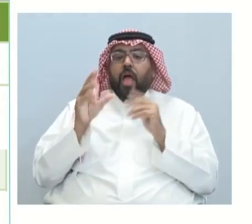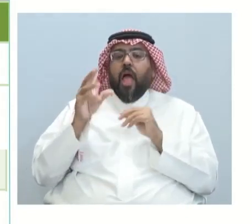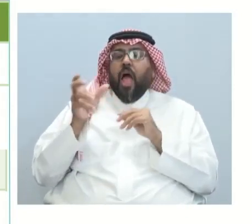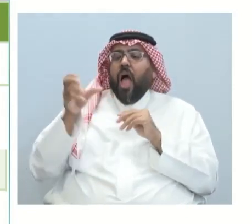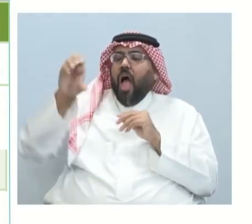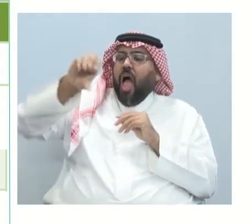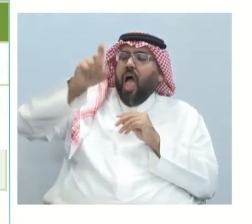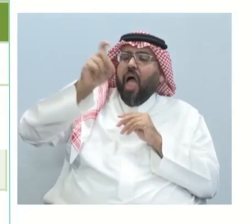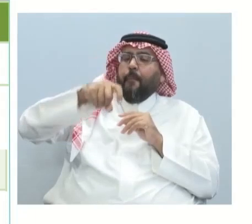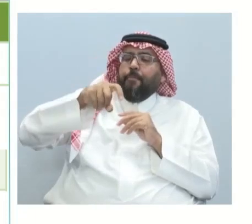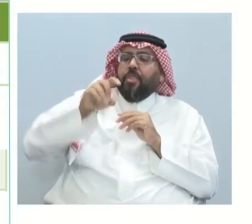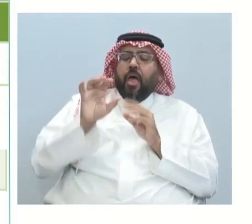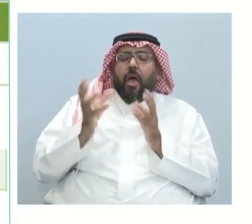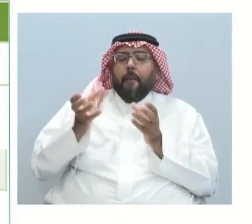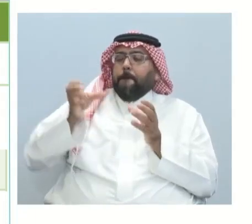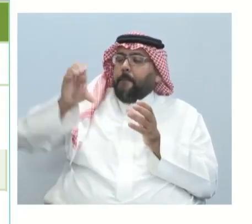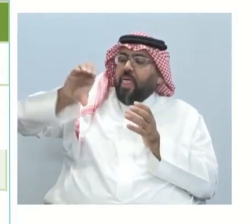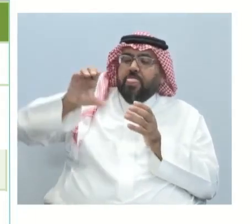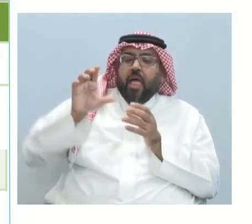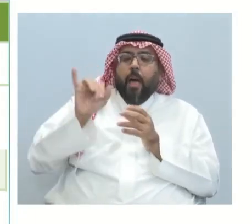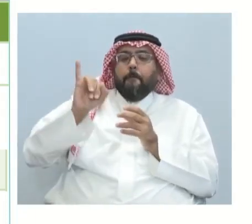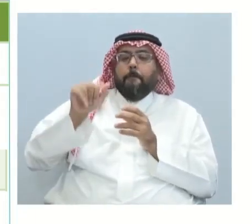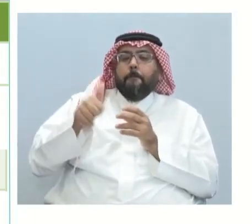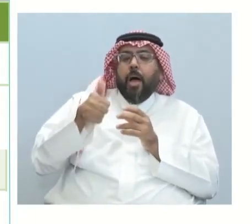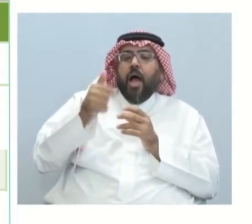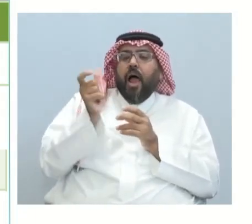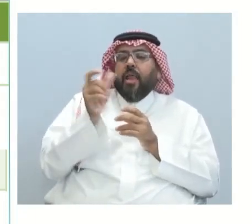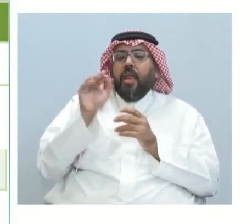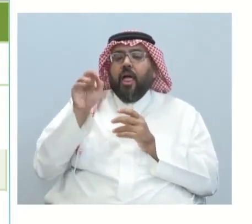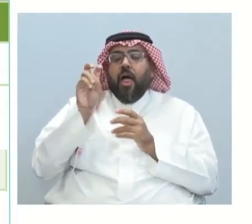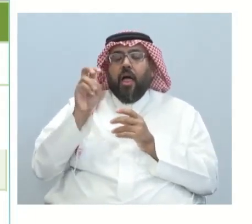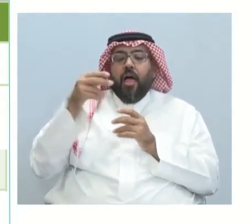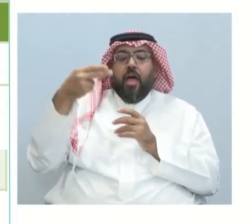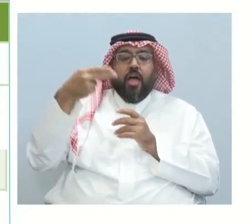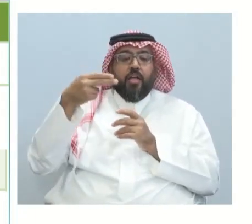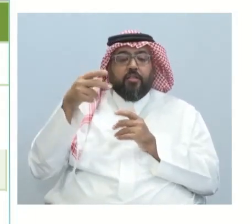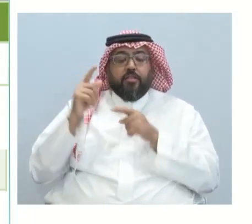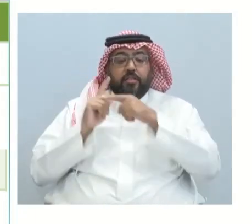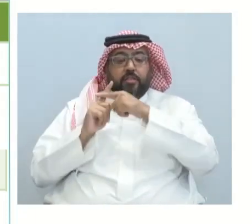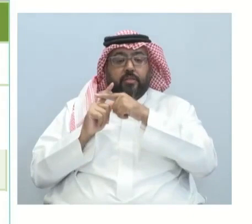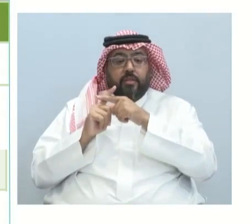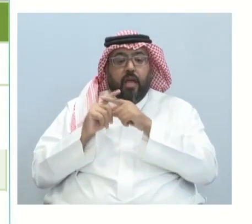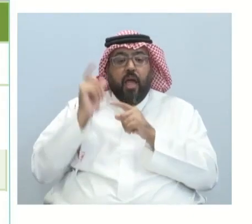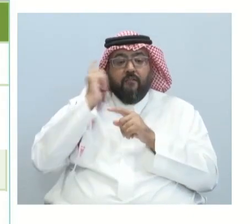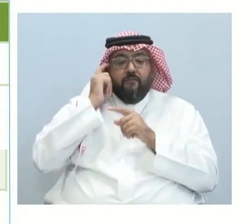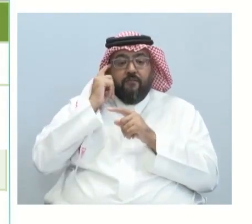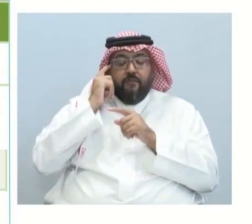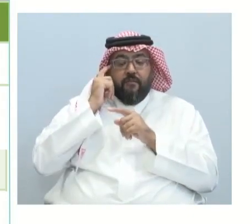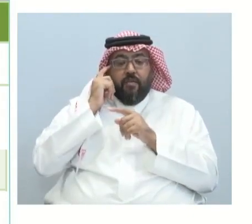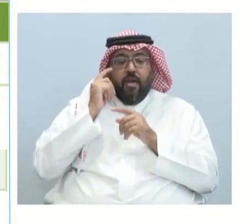مانحلبين لايون الهيدروجين بينما تعريف القاعده بحسب